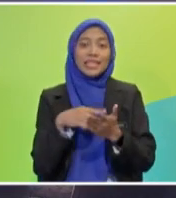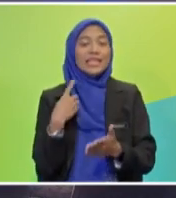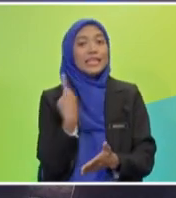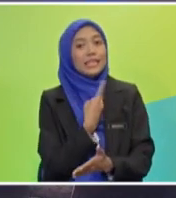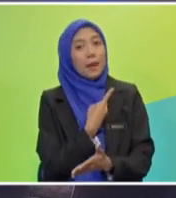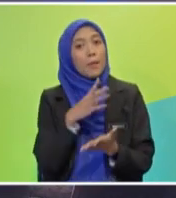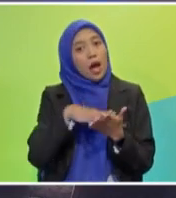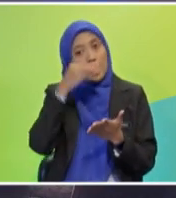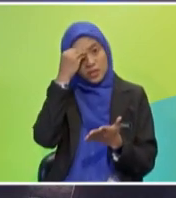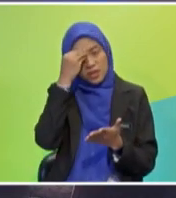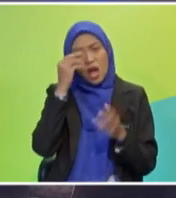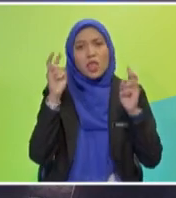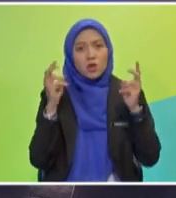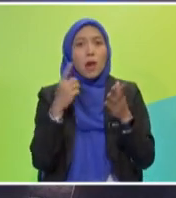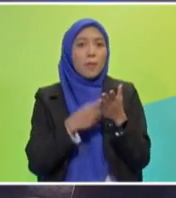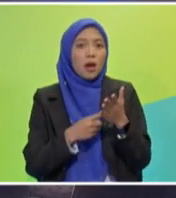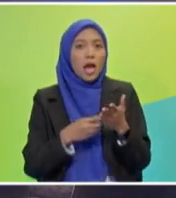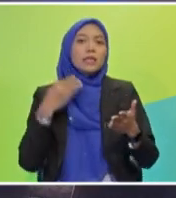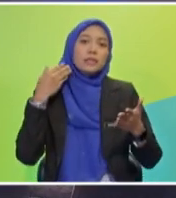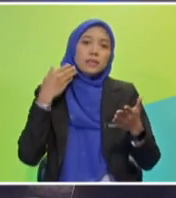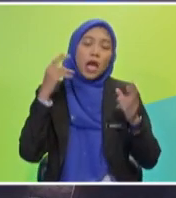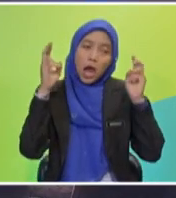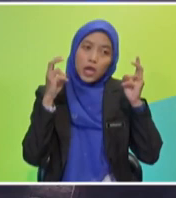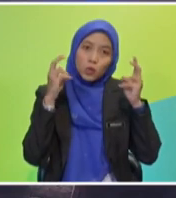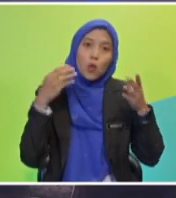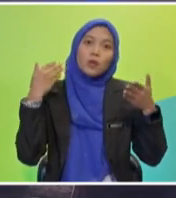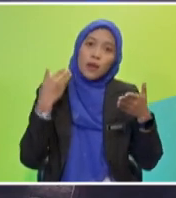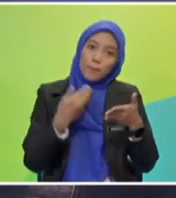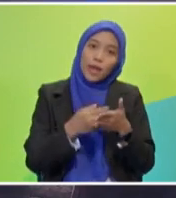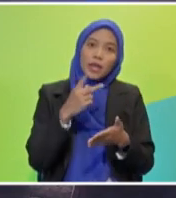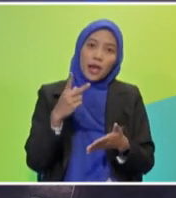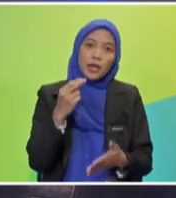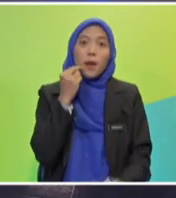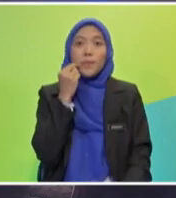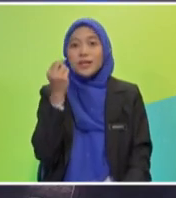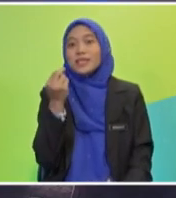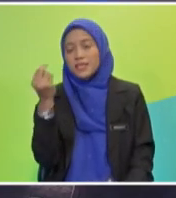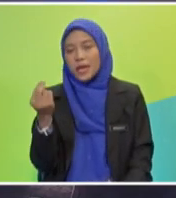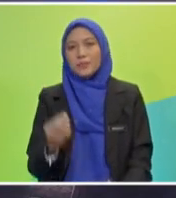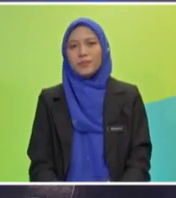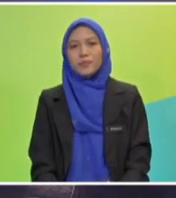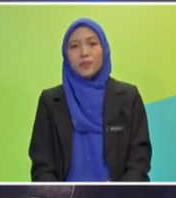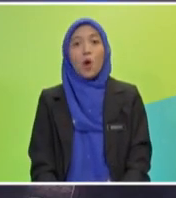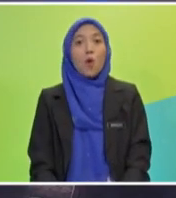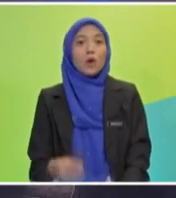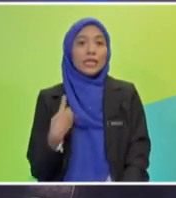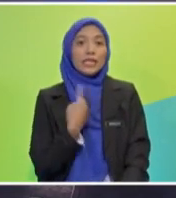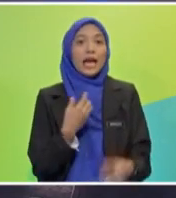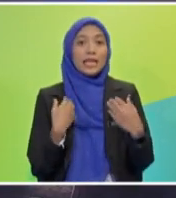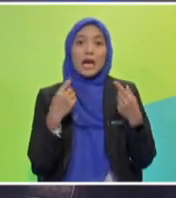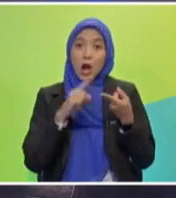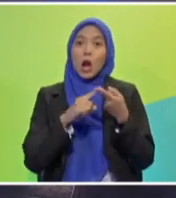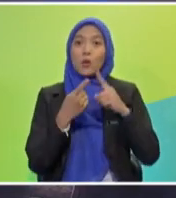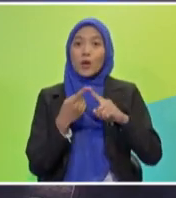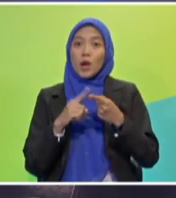pesan. Betul okay. Tu Mira. Betul cikgu kan? Tetapi ya, betul. Kita pun ada kawan-kawan di dalam talian. Kawan-kawan baru saya, di manakah